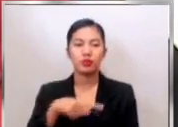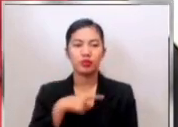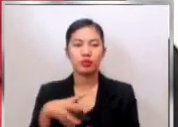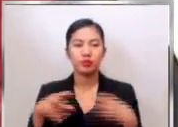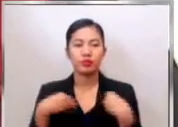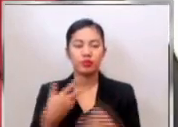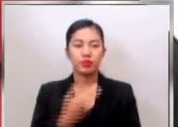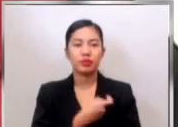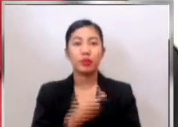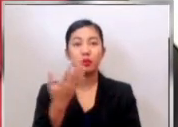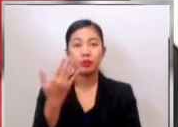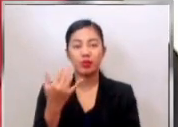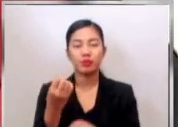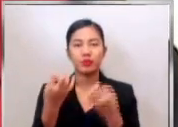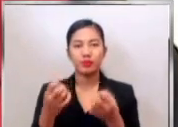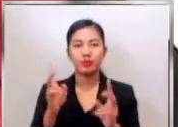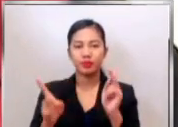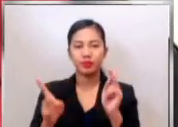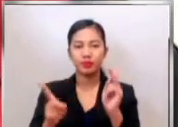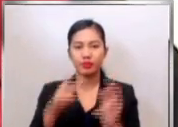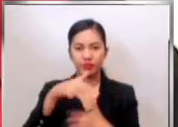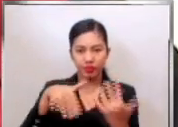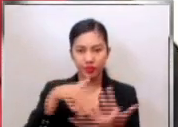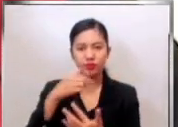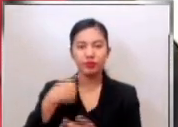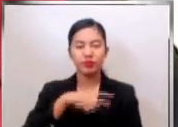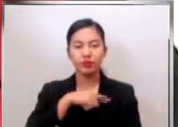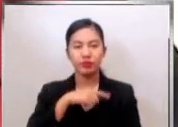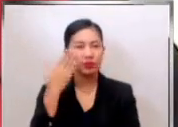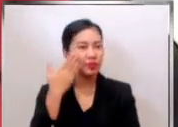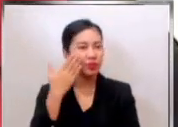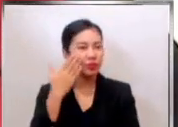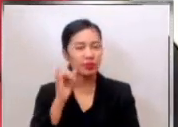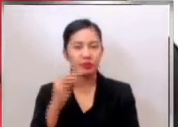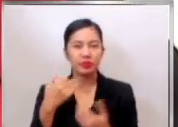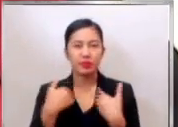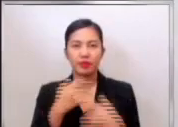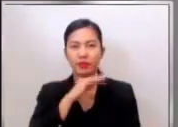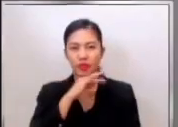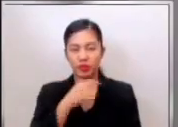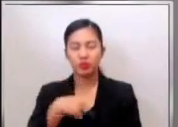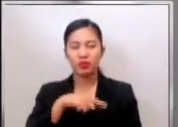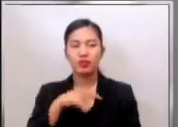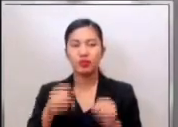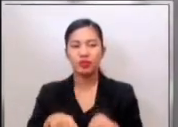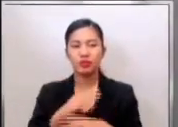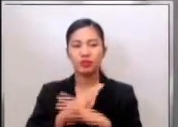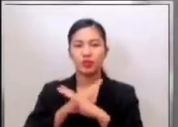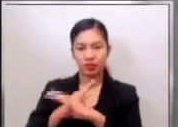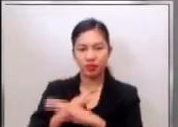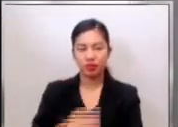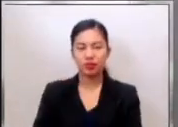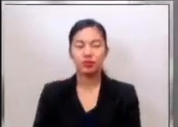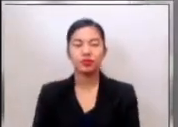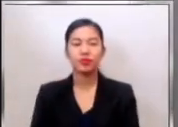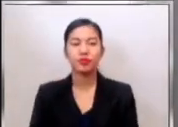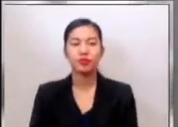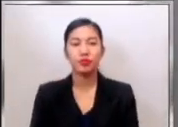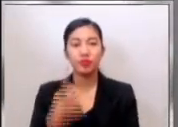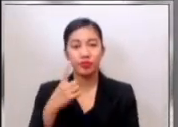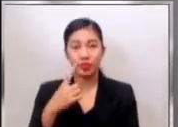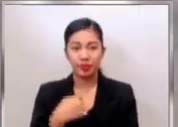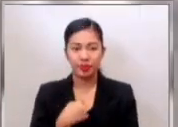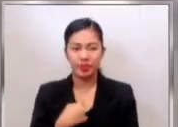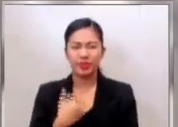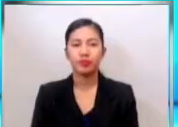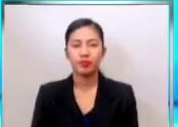na makakasalamuha at hindi natin alam kung may virus. Makakaiwas tayo. Kung para sa akin, ayoko po talaga